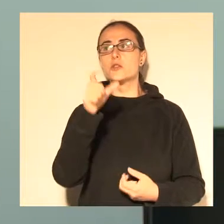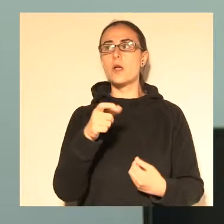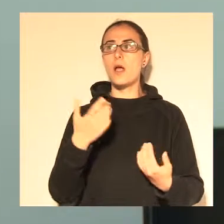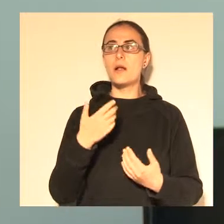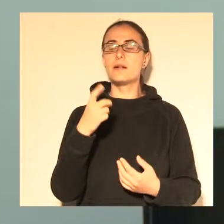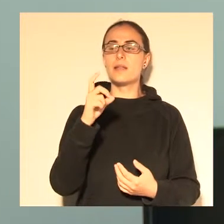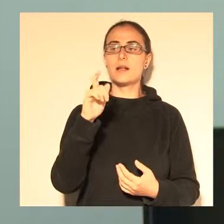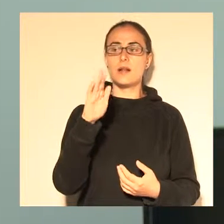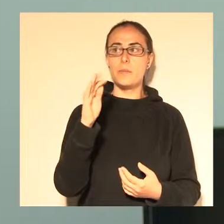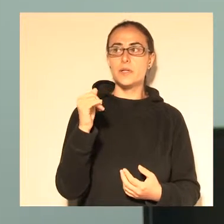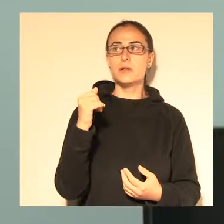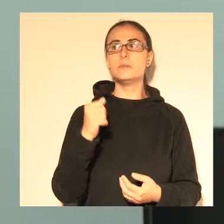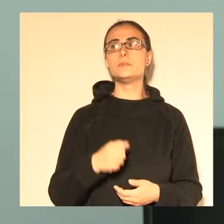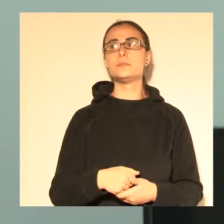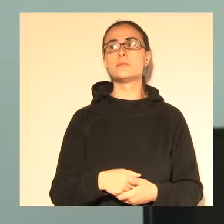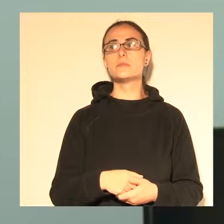dotare